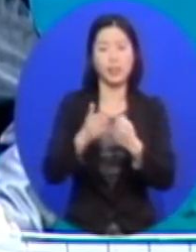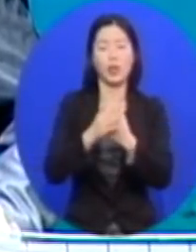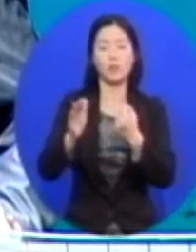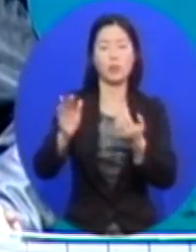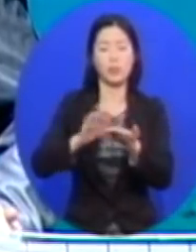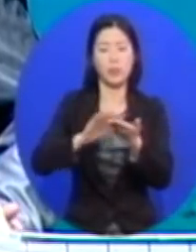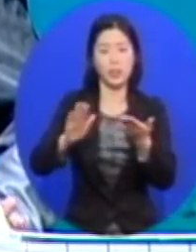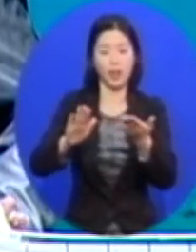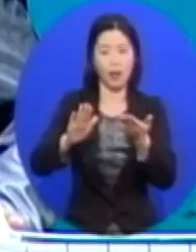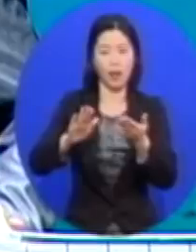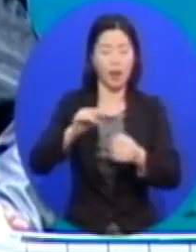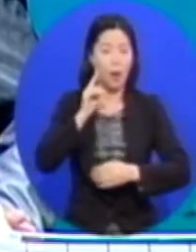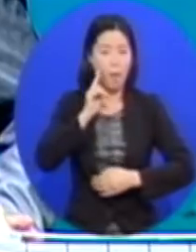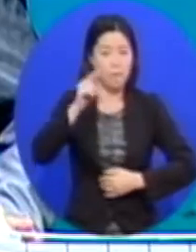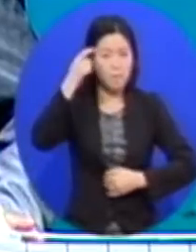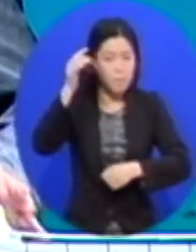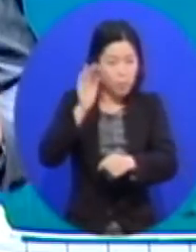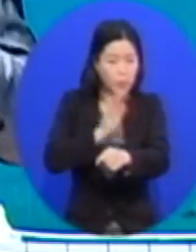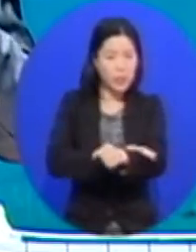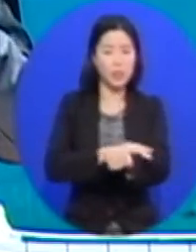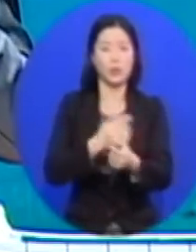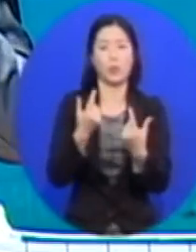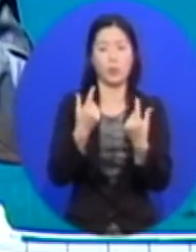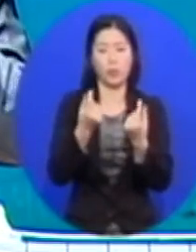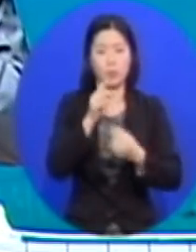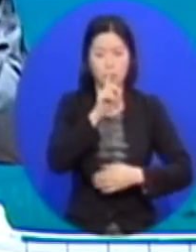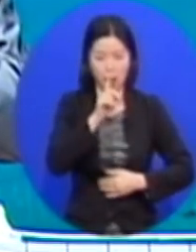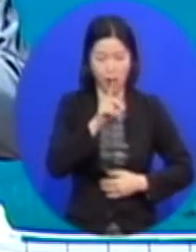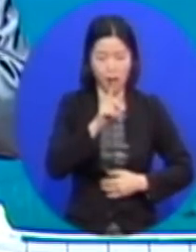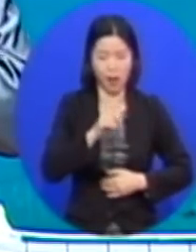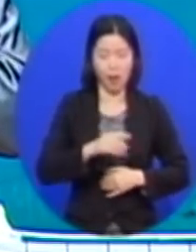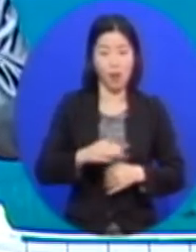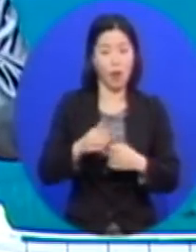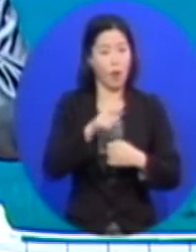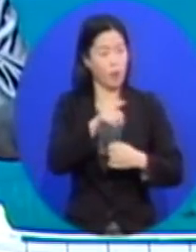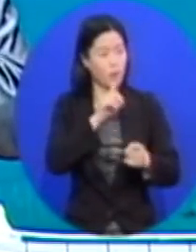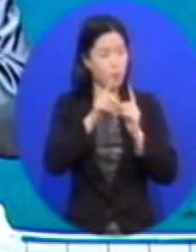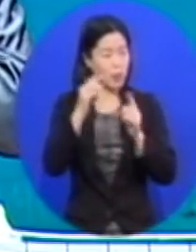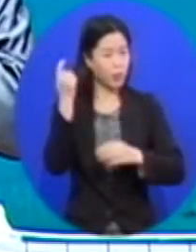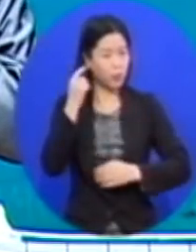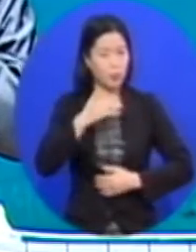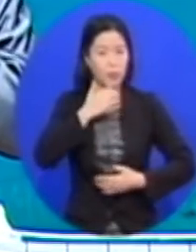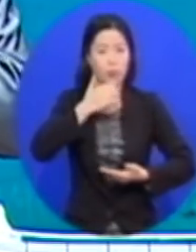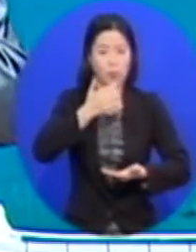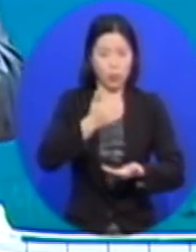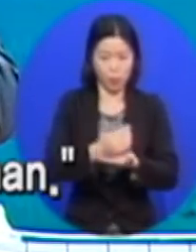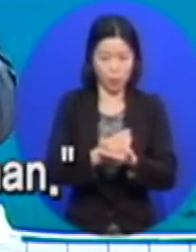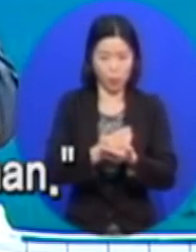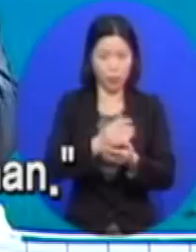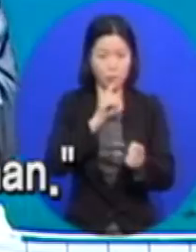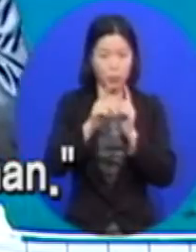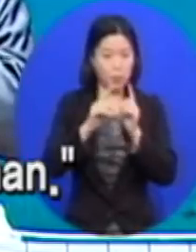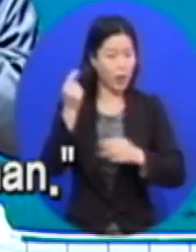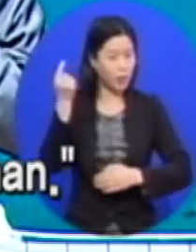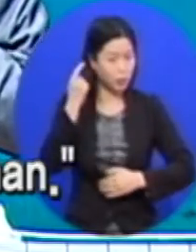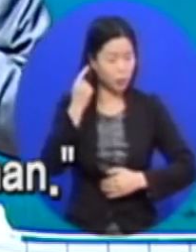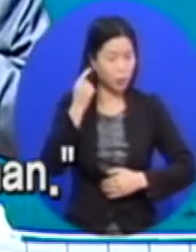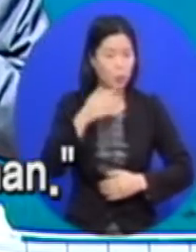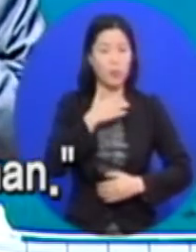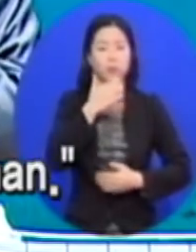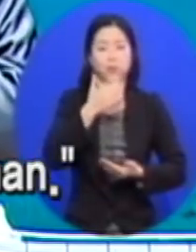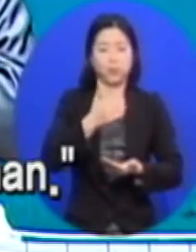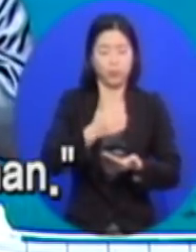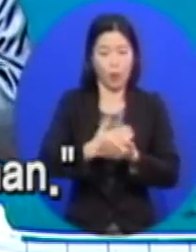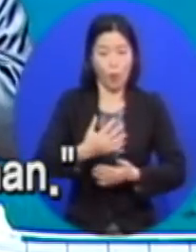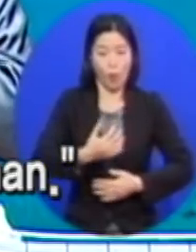아주 지혜로운 말을 했죠 이왕 손이 감동을 받았어요 그 마부가 하는 말을 듣고 아